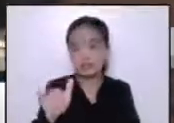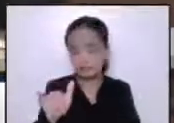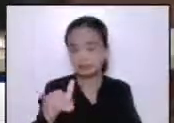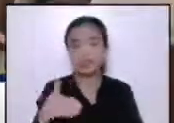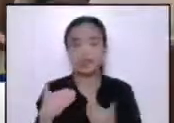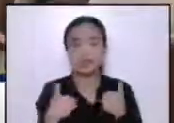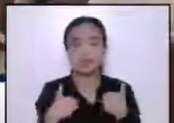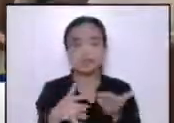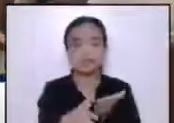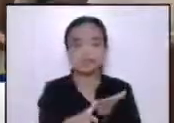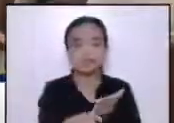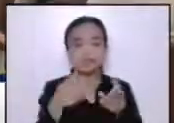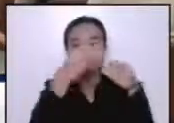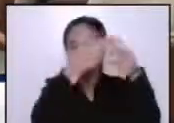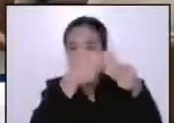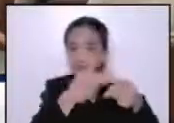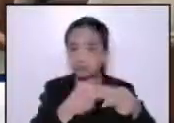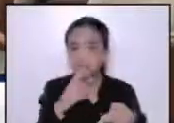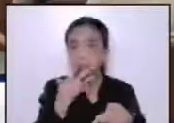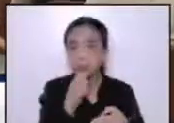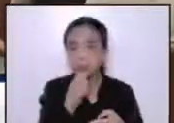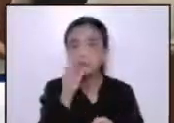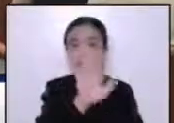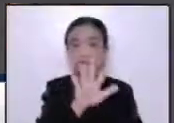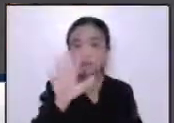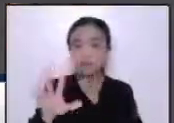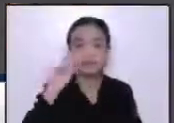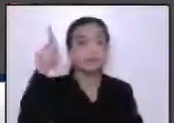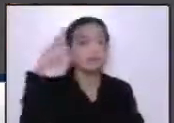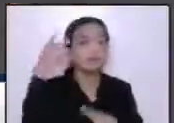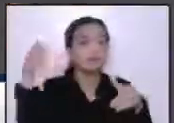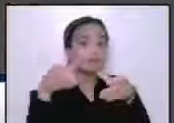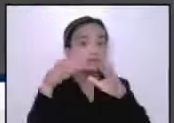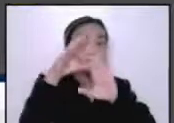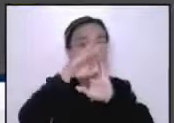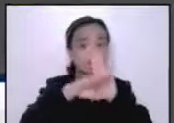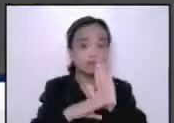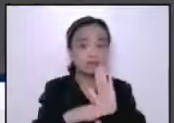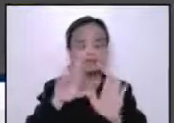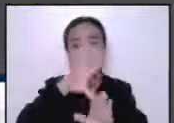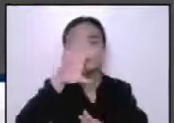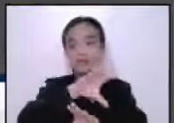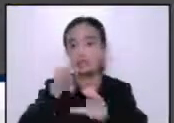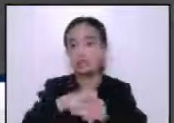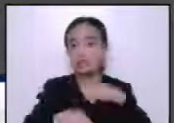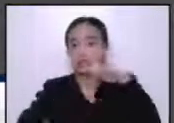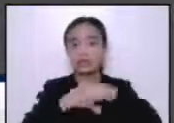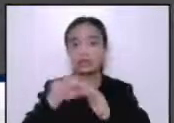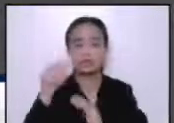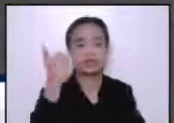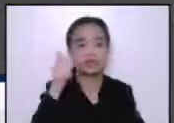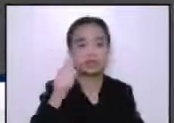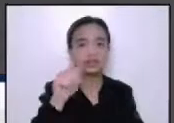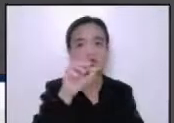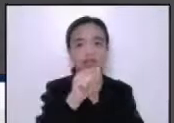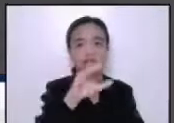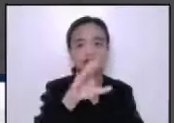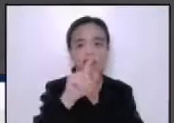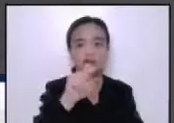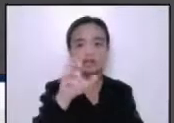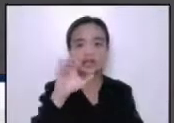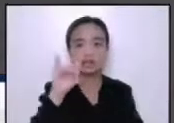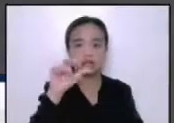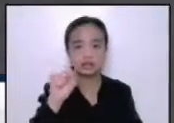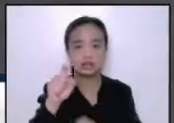ang pangalan ng 55 nanalong party list. Nabilang sa top 10 party list ang ACCIS, One Rider,